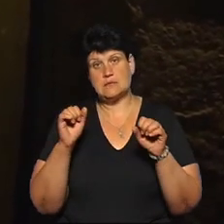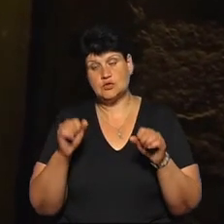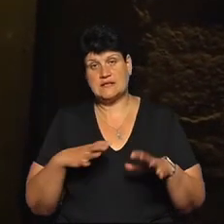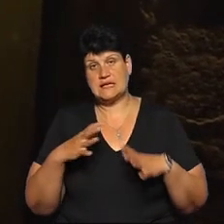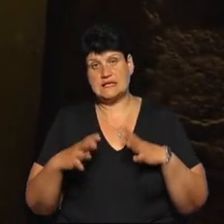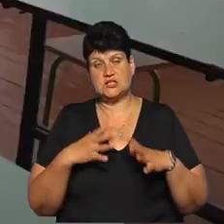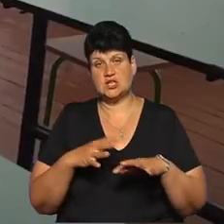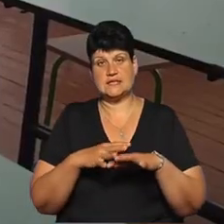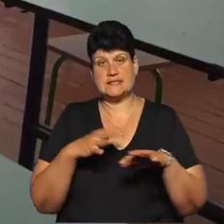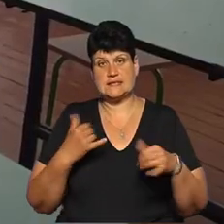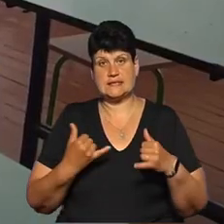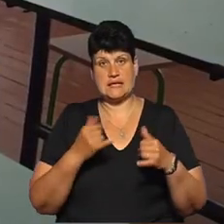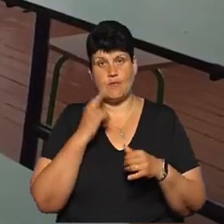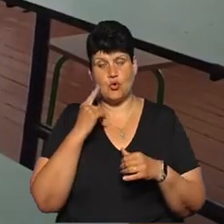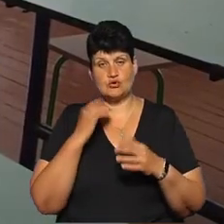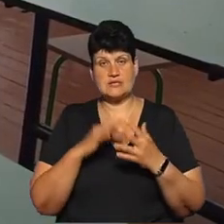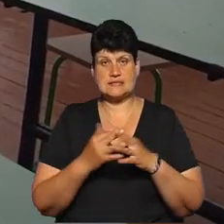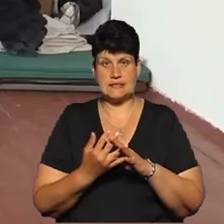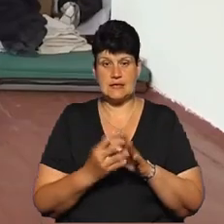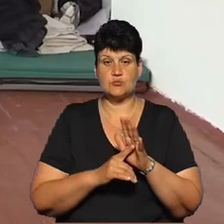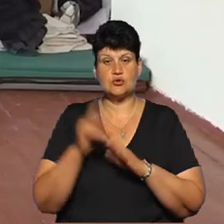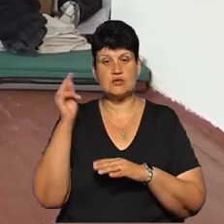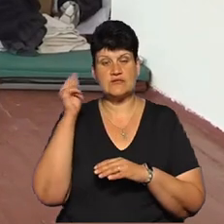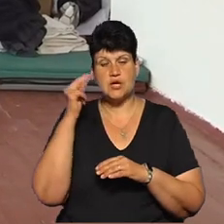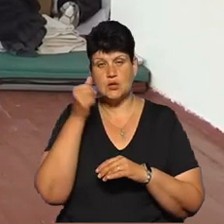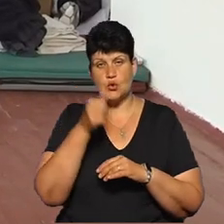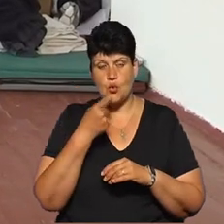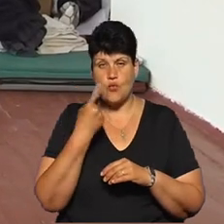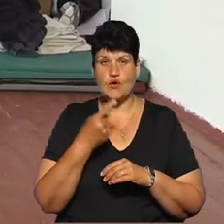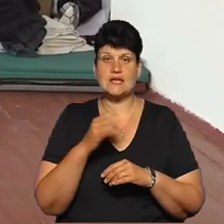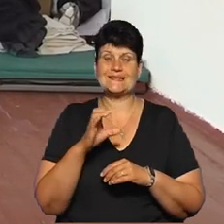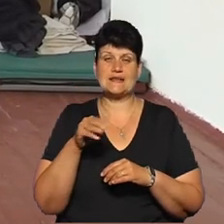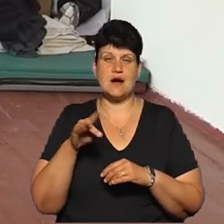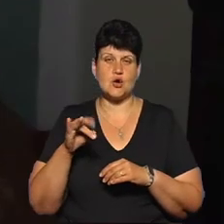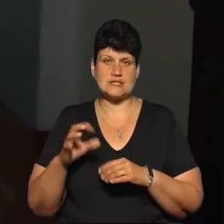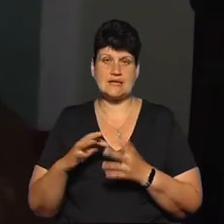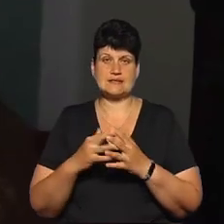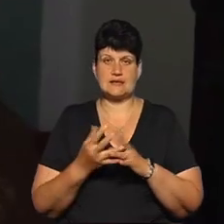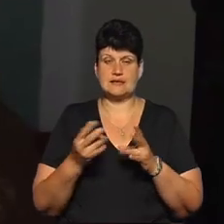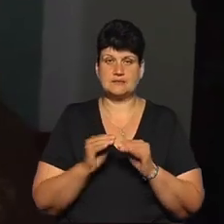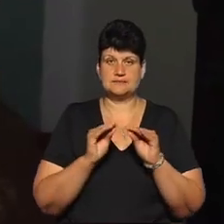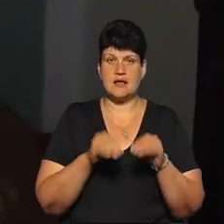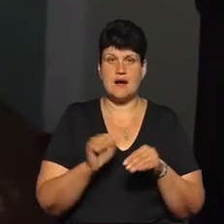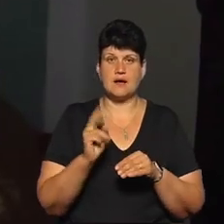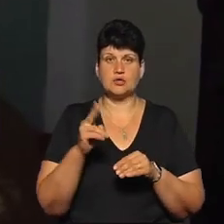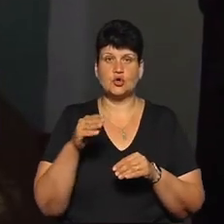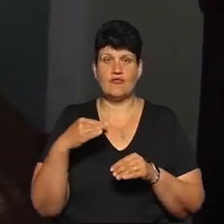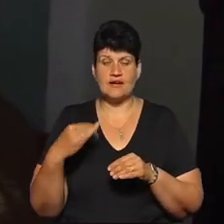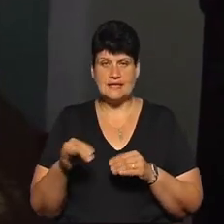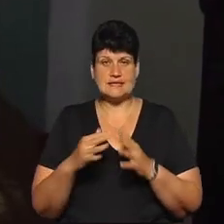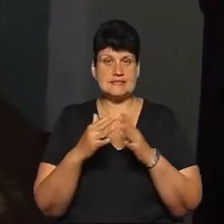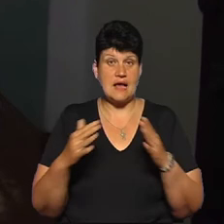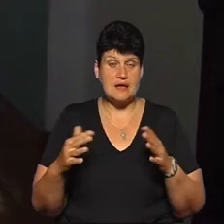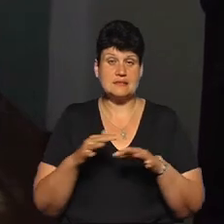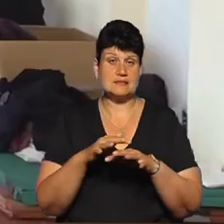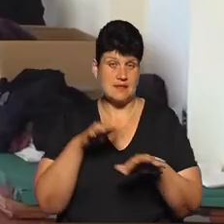для молоді села. З початком навчального року, каже староста села, переселенців доведеться поселити до актового залу, бо іншого житла для них поки не